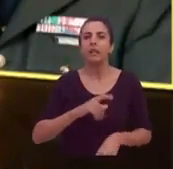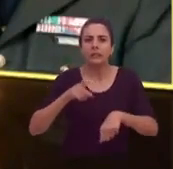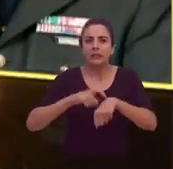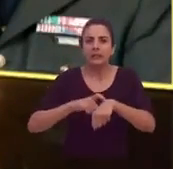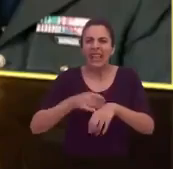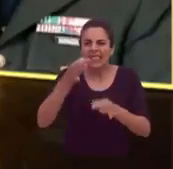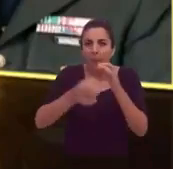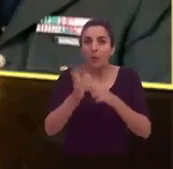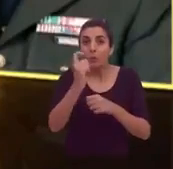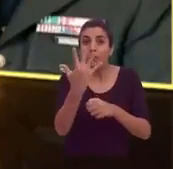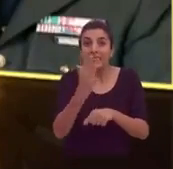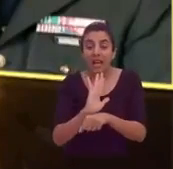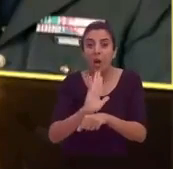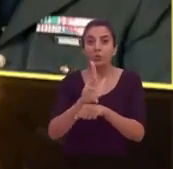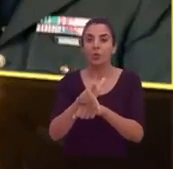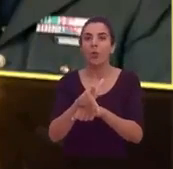tam 9:05 geçiyor.